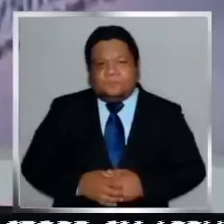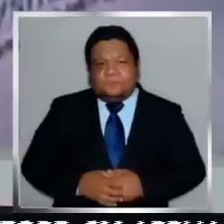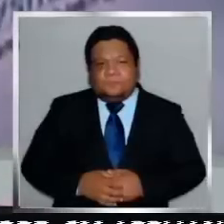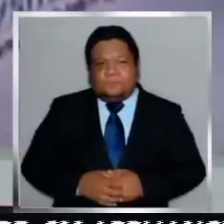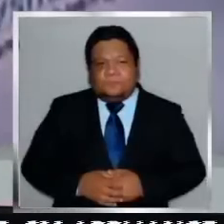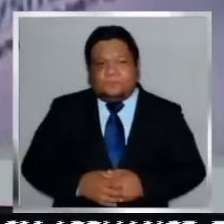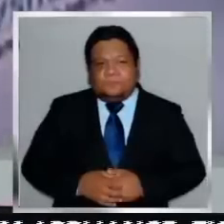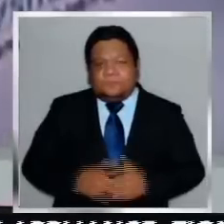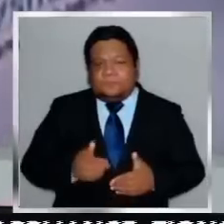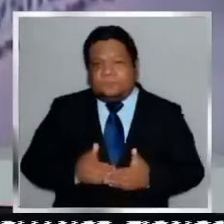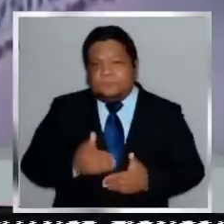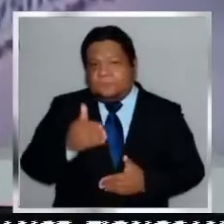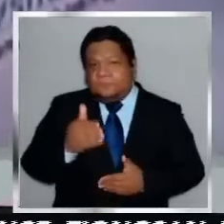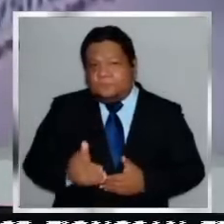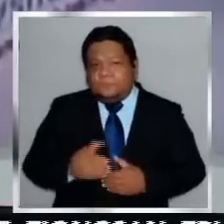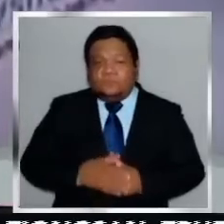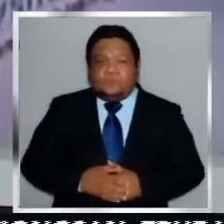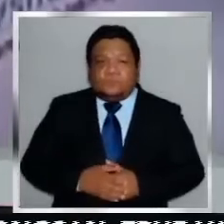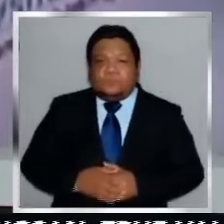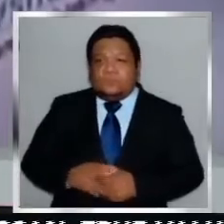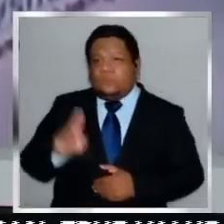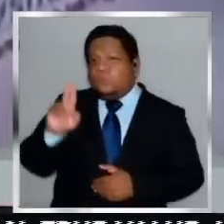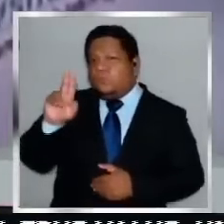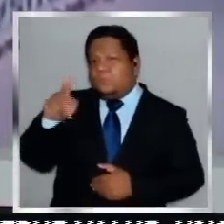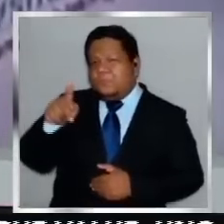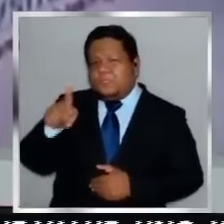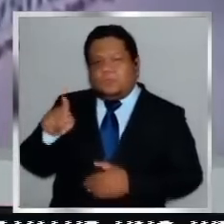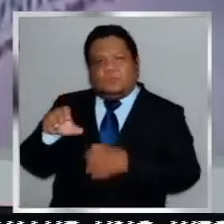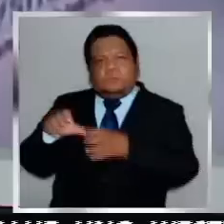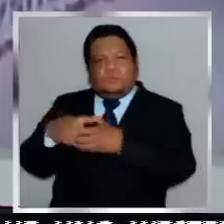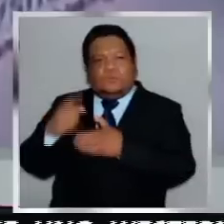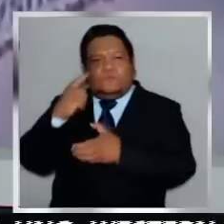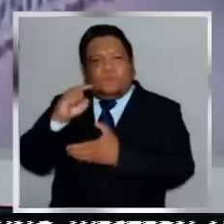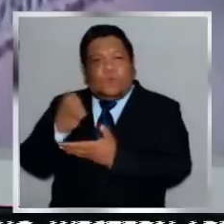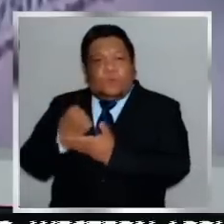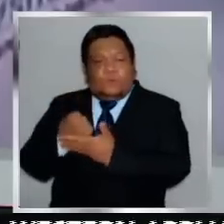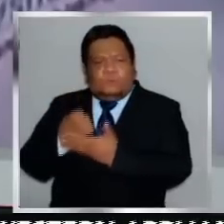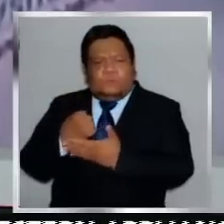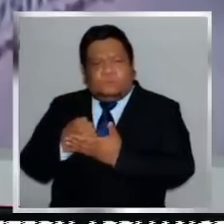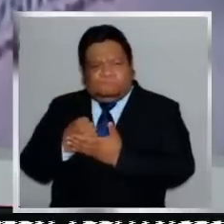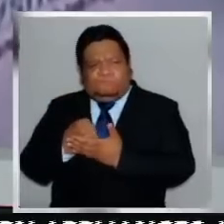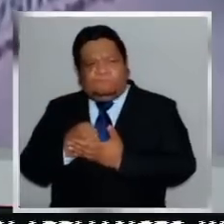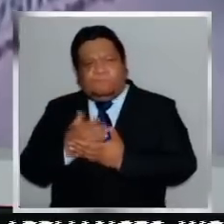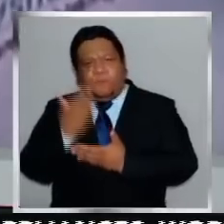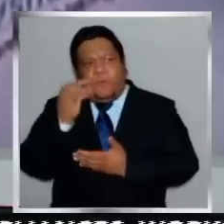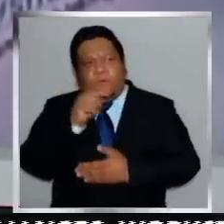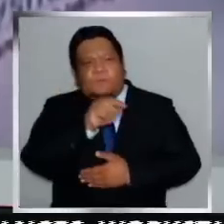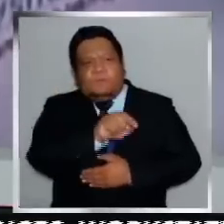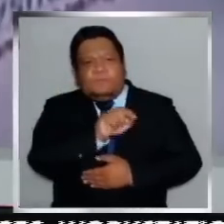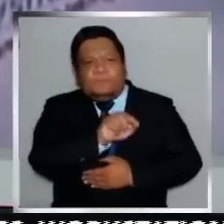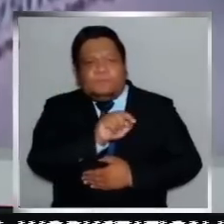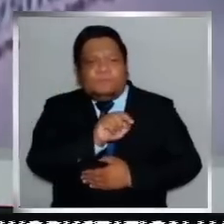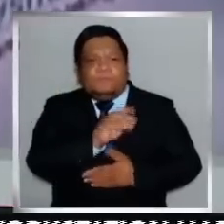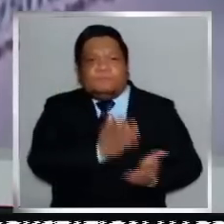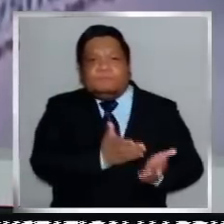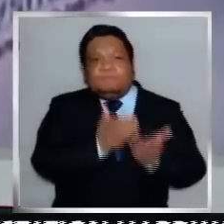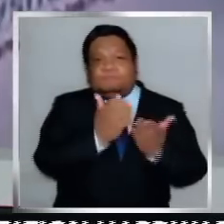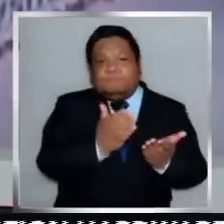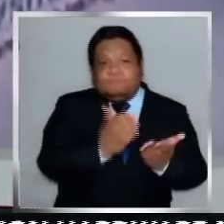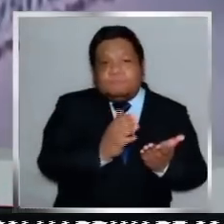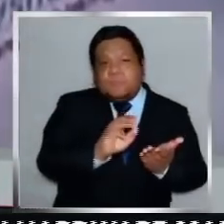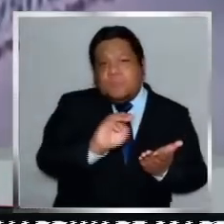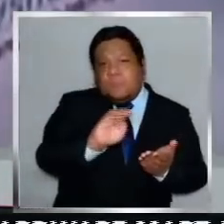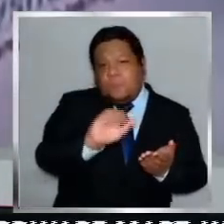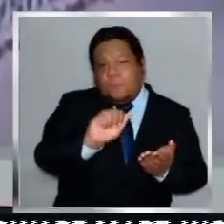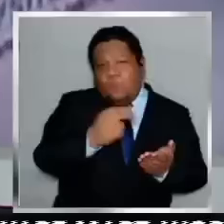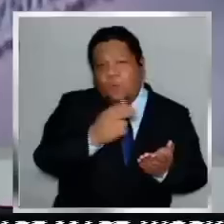Pinuna ng UP School of Economics ang anilay paglabag ng panukalang Maharlika Investment Fund sa mga pangunahing